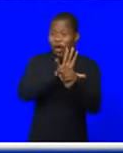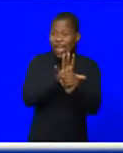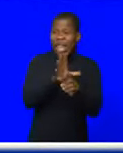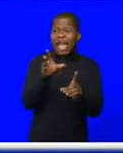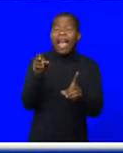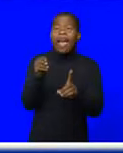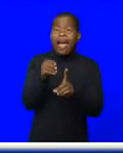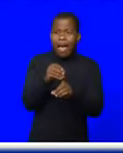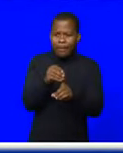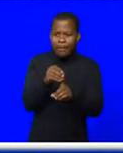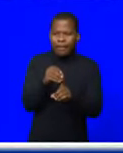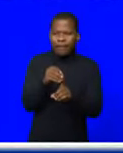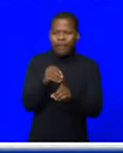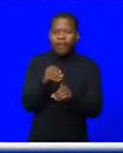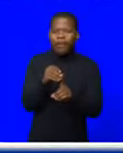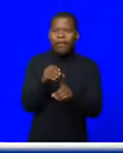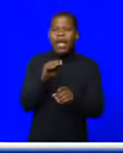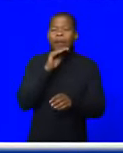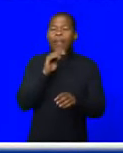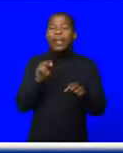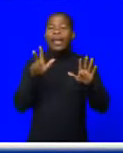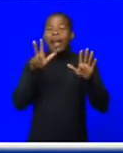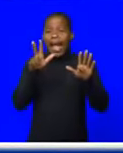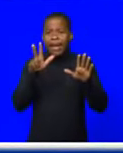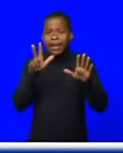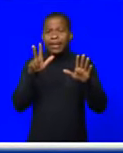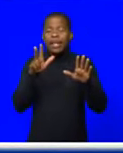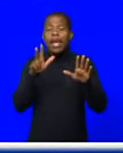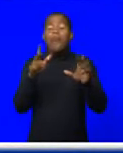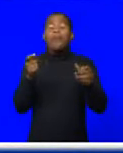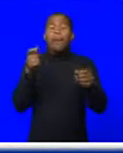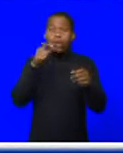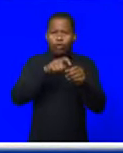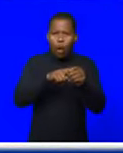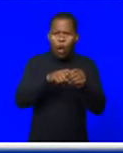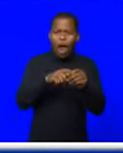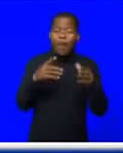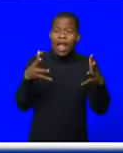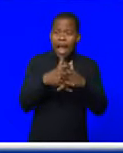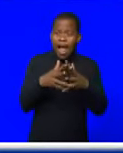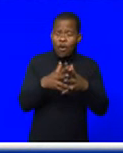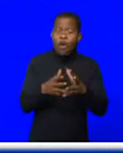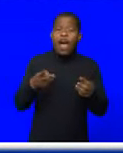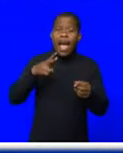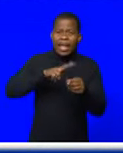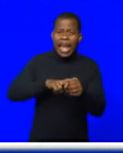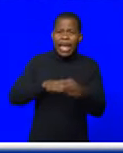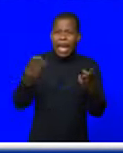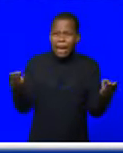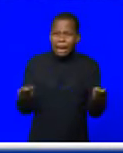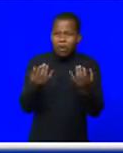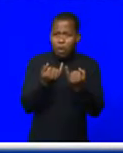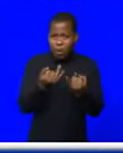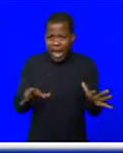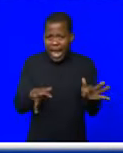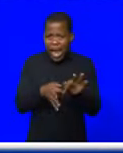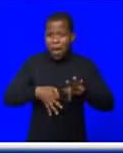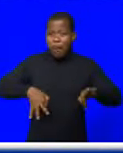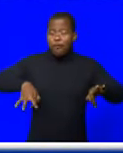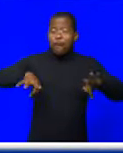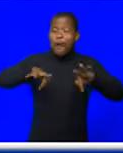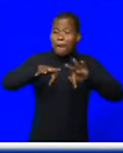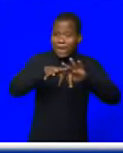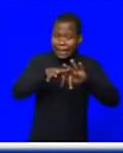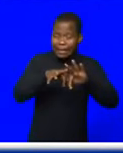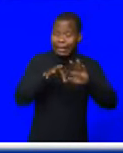naye Queen Elizabeth mhlati siphohlongo. Kuyevakala futhi ukuthi bantfu labaningi esigodlweni iWindsor